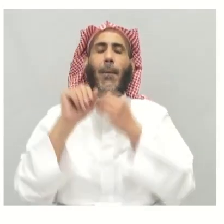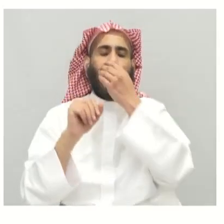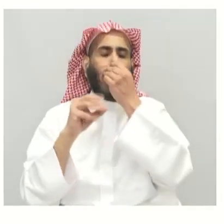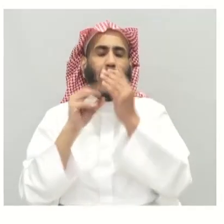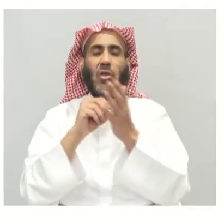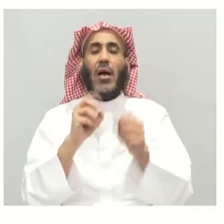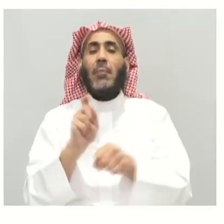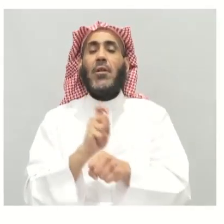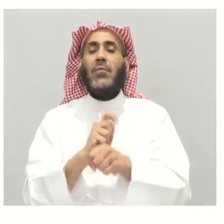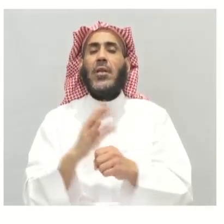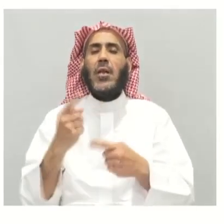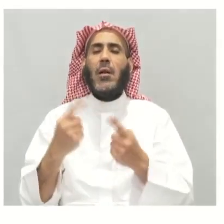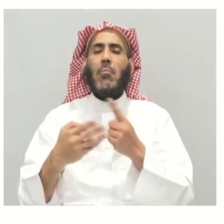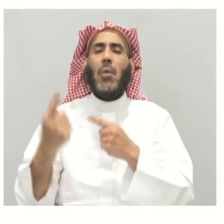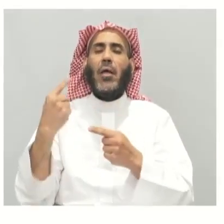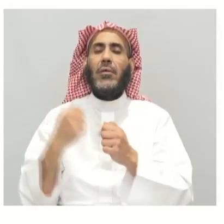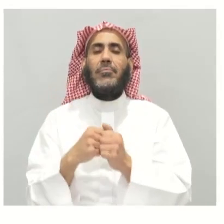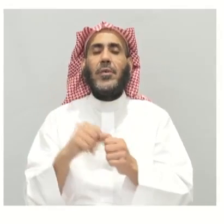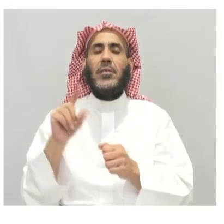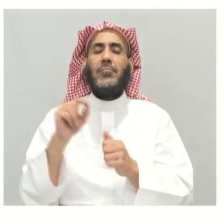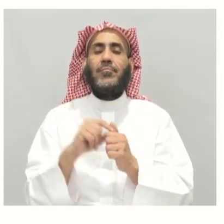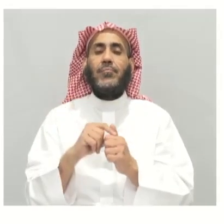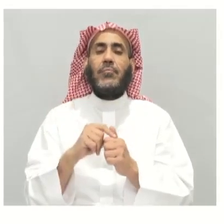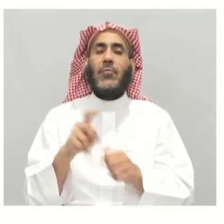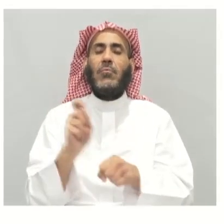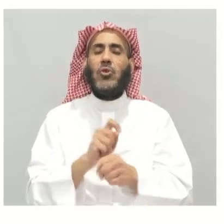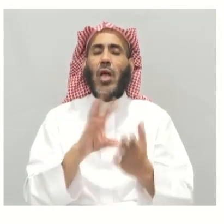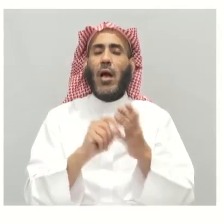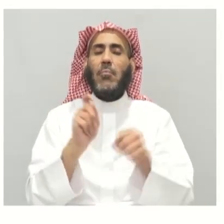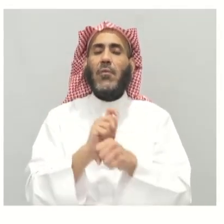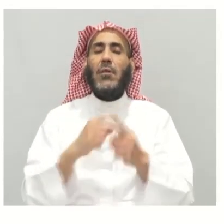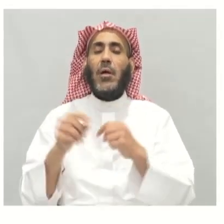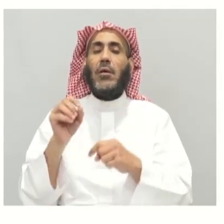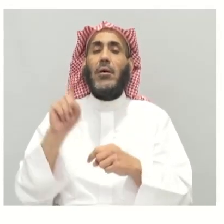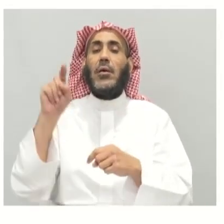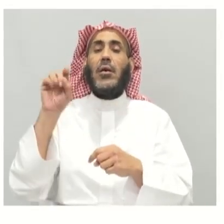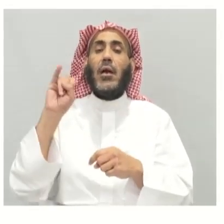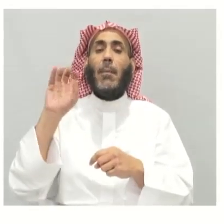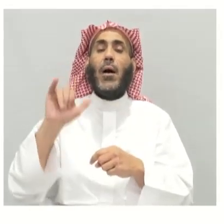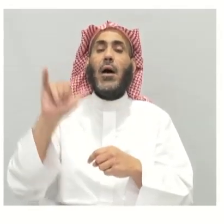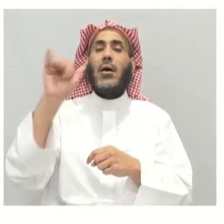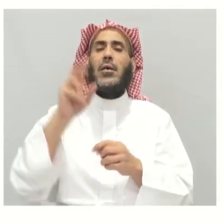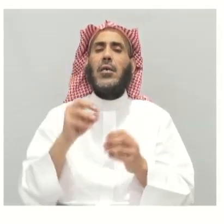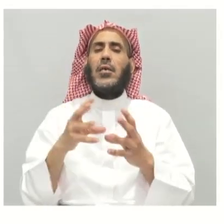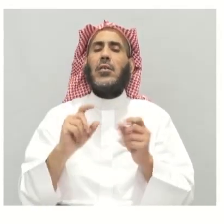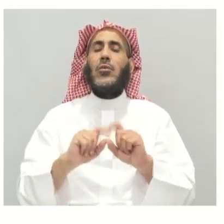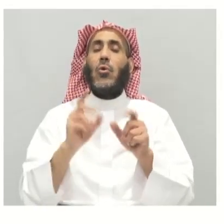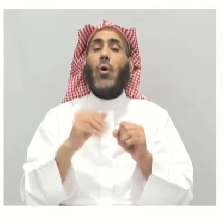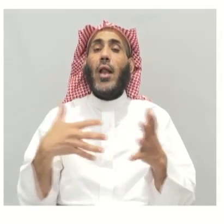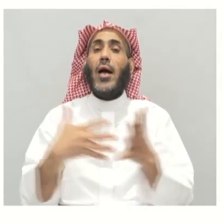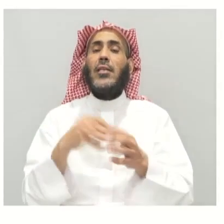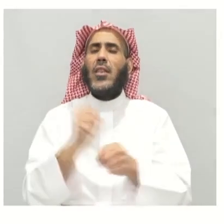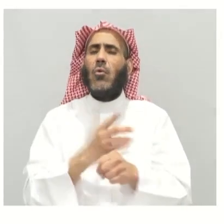مشتقة من الفعل الماضي ماذا؟ أحسنتم، إذن هي مشتقة من الفعل الماضي رمى، تدل على الحدث وهو حدث